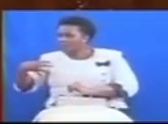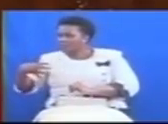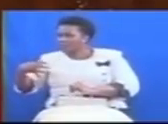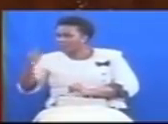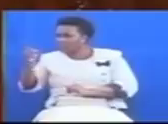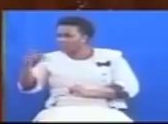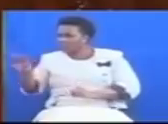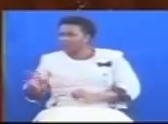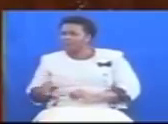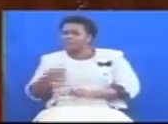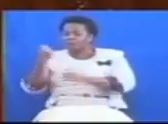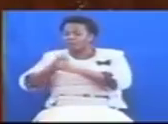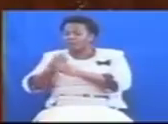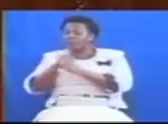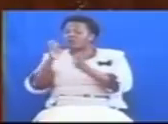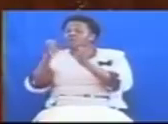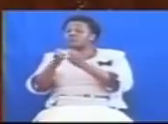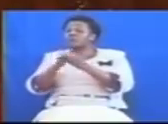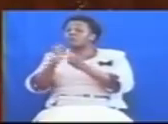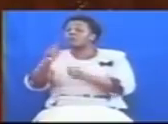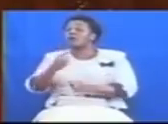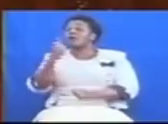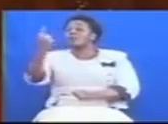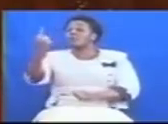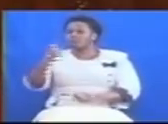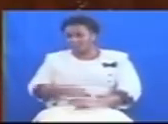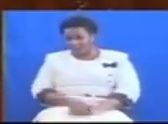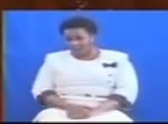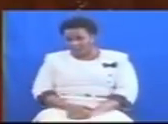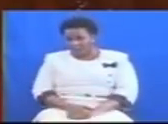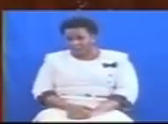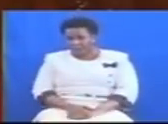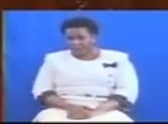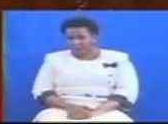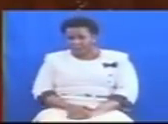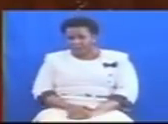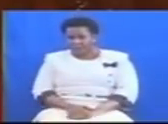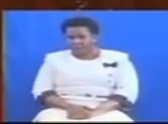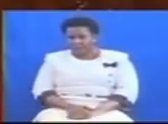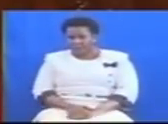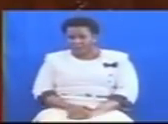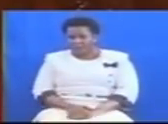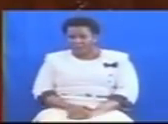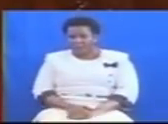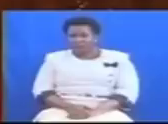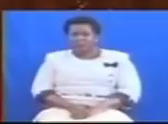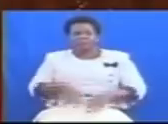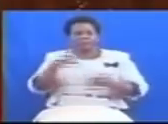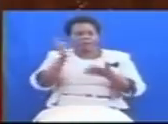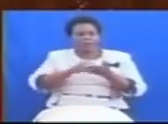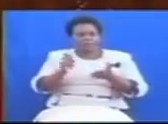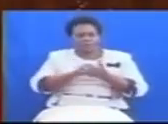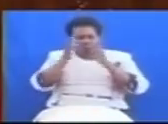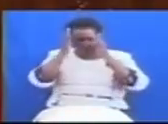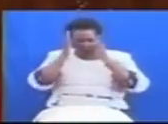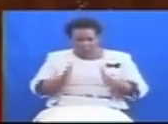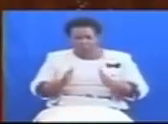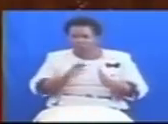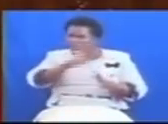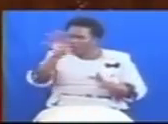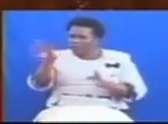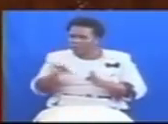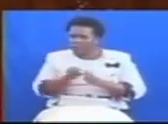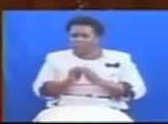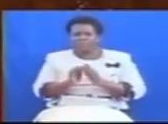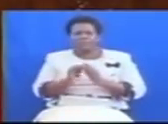moja kwa mwaka. Kuna kikao cha mawaziri na chenyewe kinakutana mara moja kwa mwaka. Kikao cha makatibu wakuu wote kinakutana mara